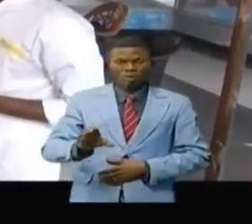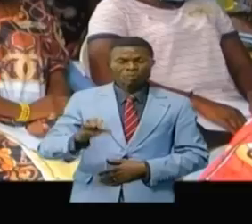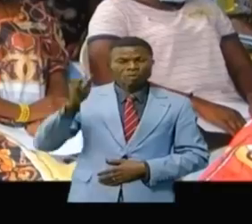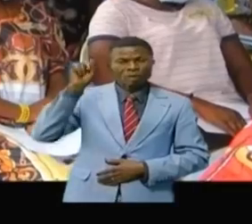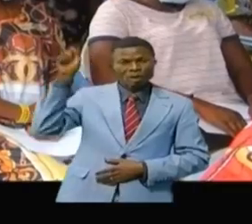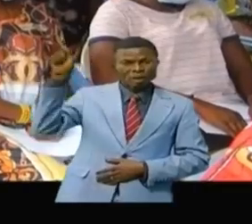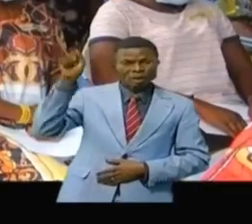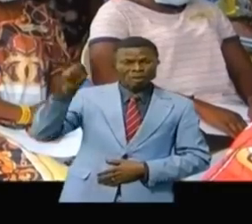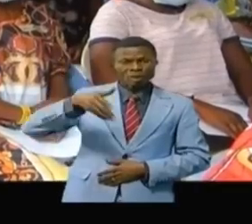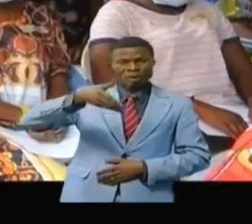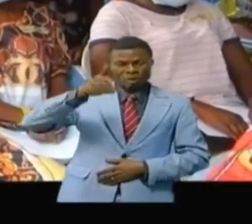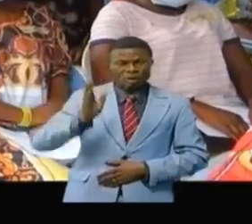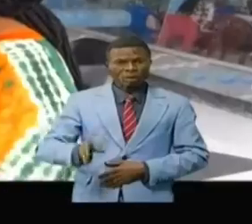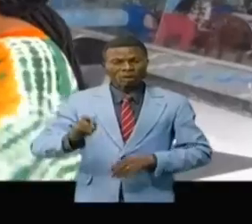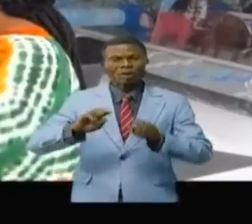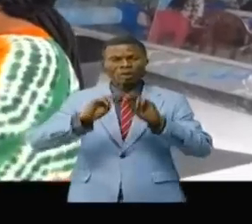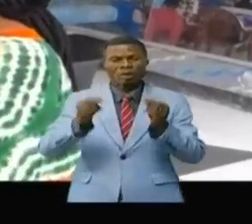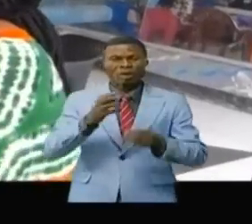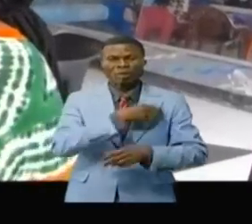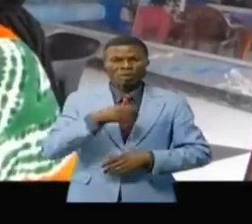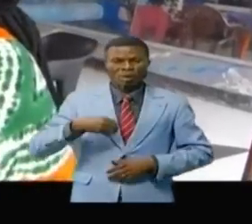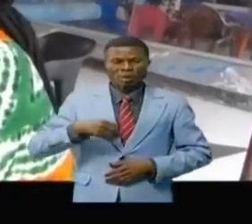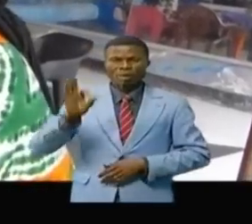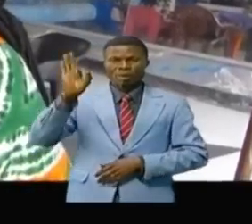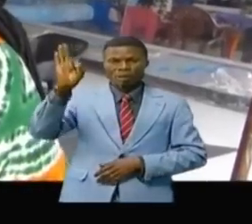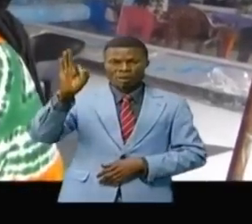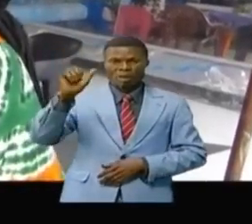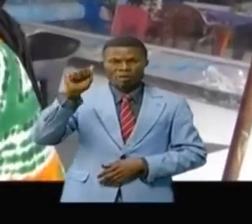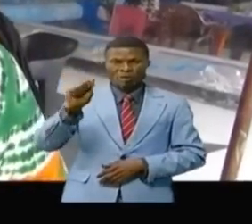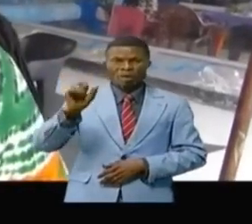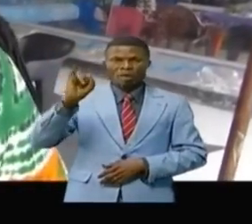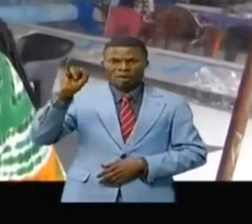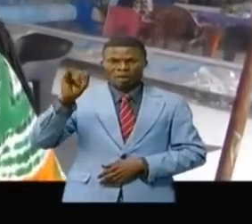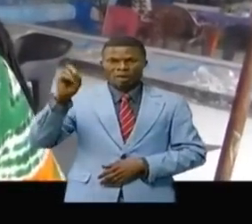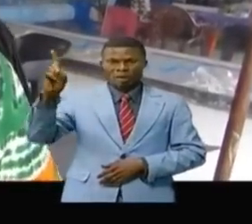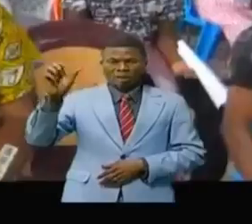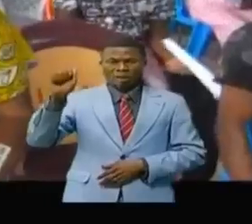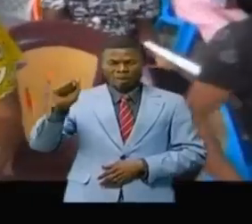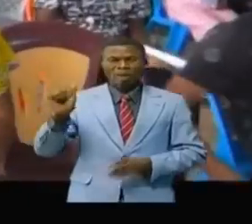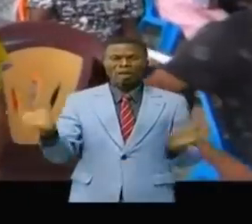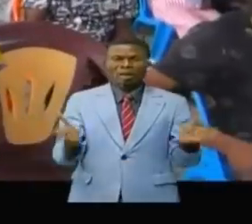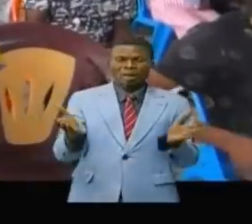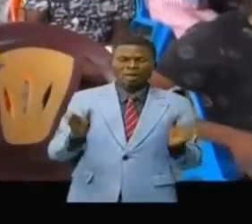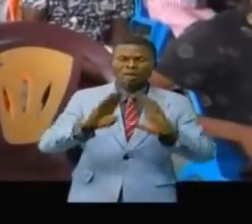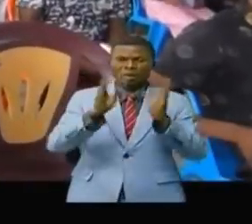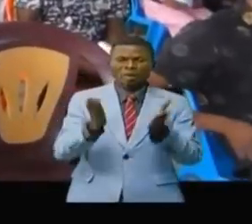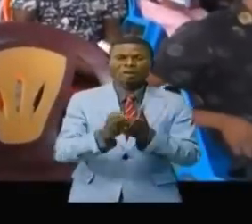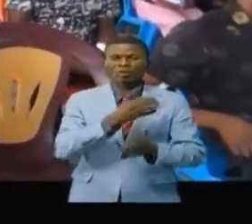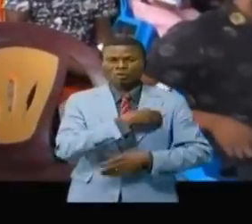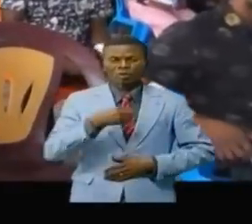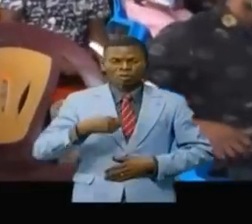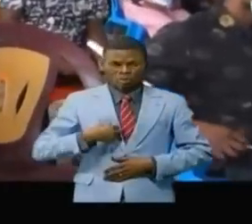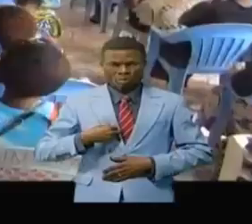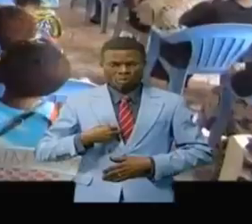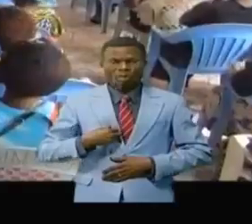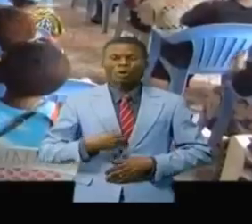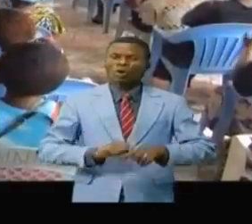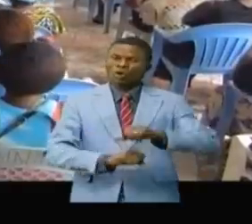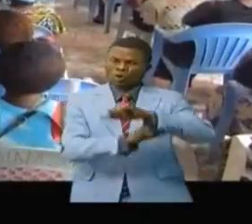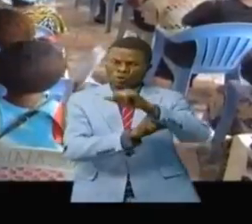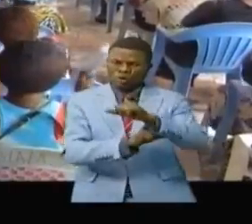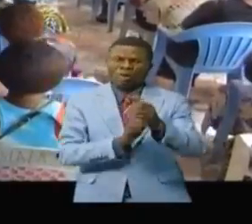d'Engaliema, l'experte en genre Faïda Mwangiloa a, au cours de cette formation, exhorté l'assistance à encourager la femme